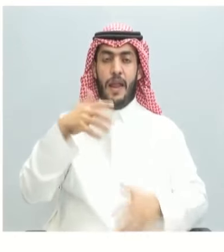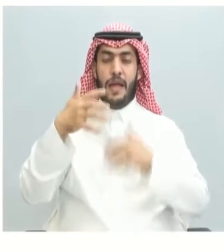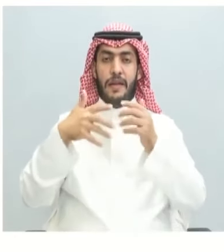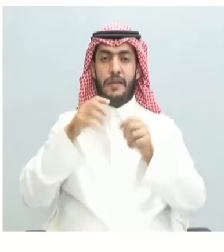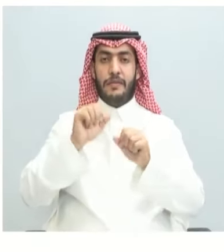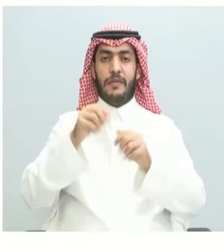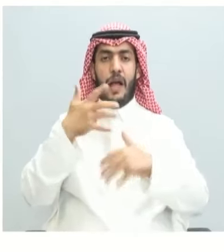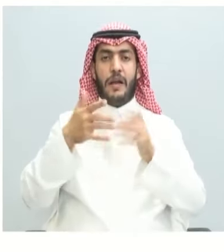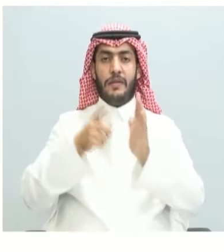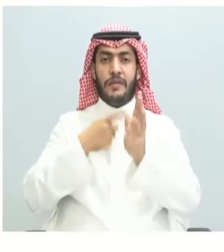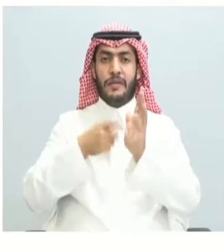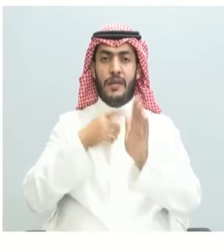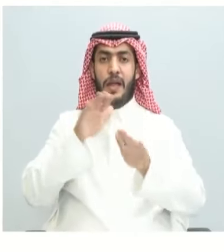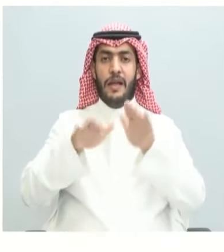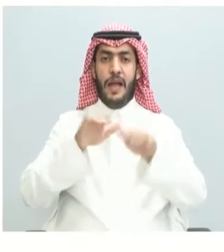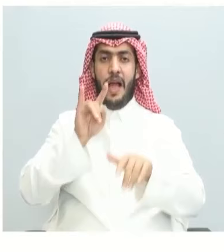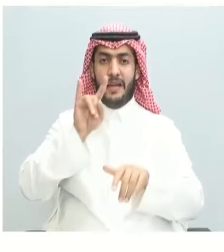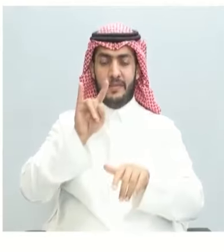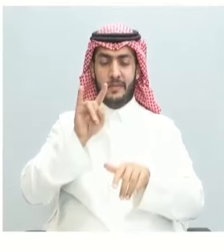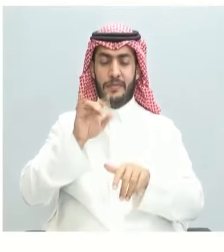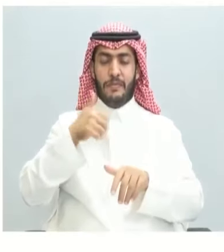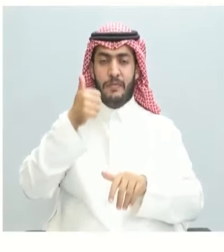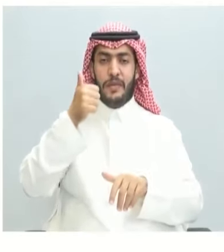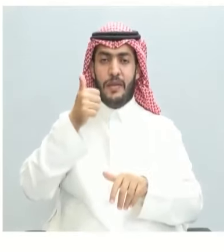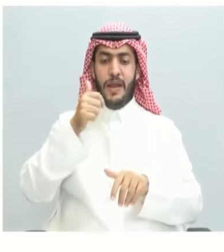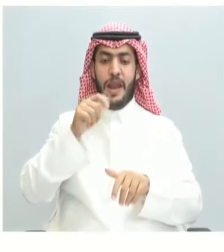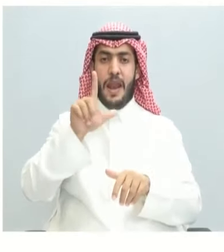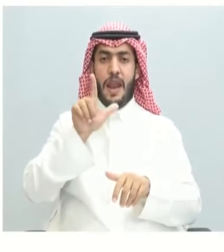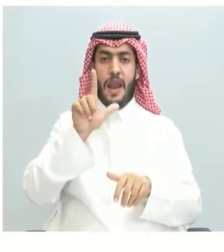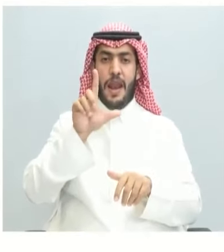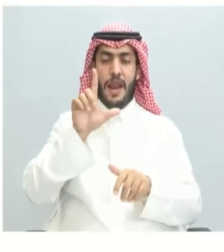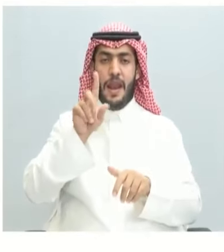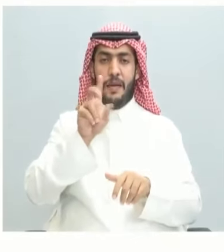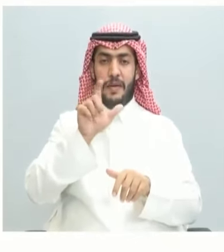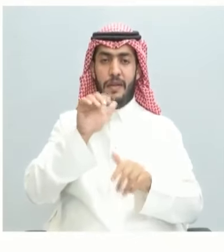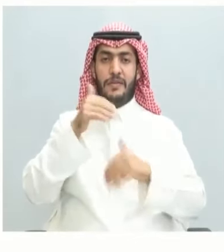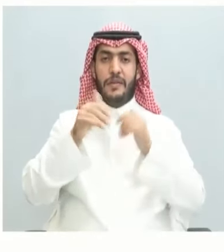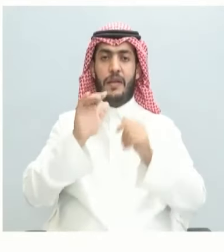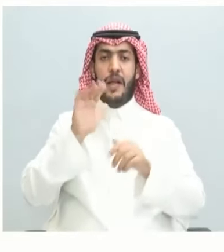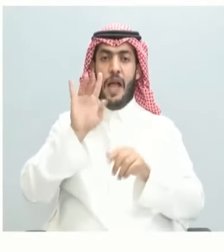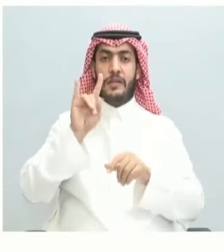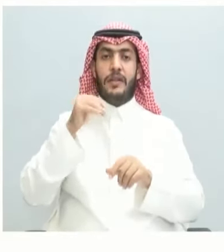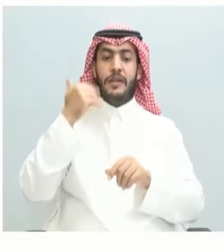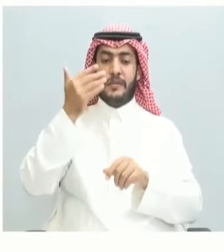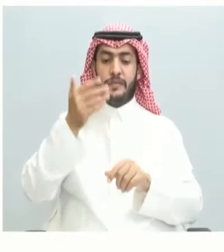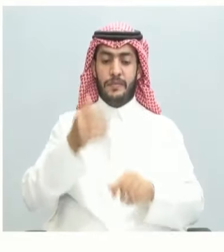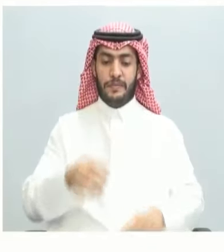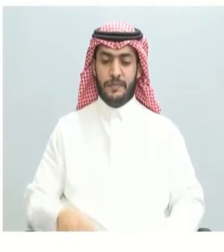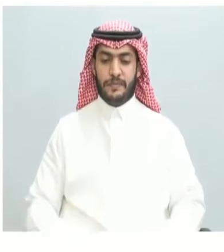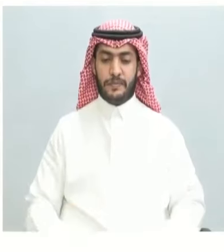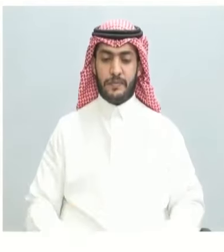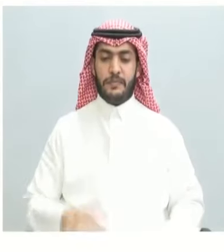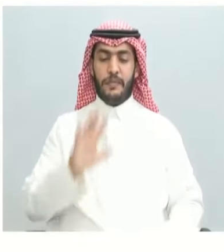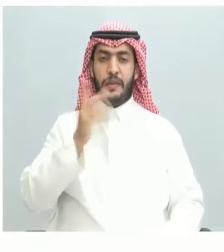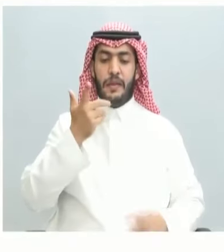وهي تحرك عشر خطوات فسيتم تحريك اللبنه عشر خطوات الى الامام